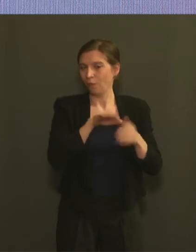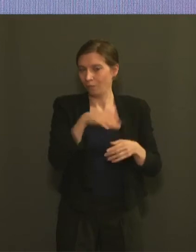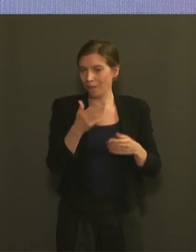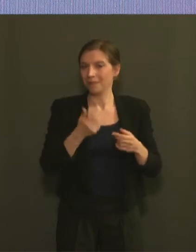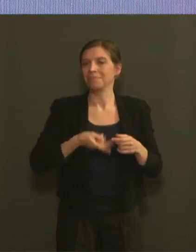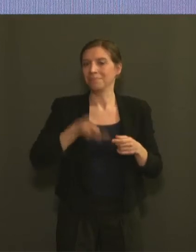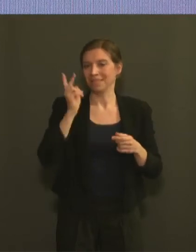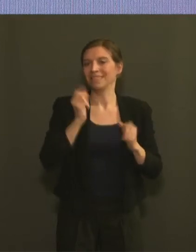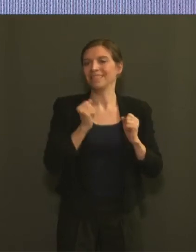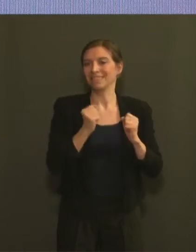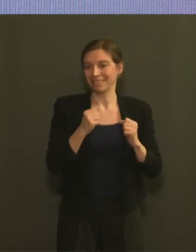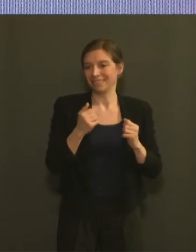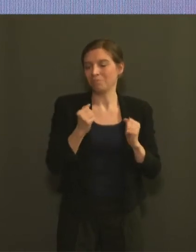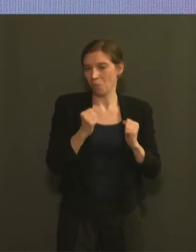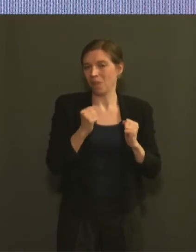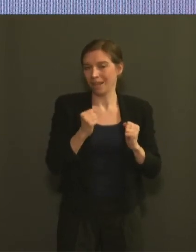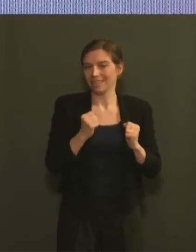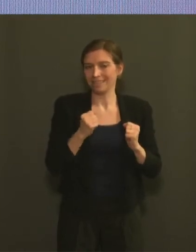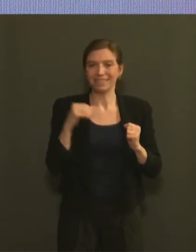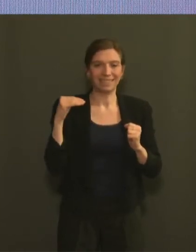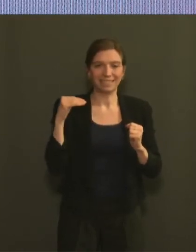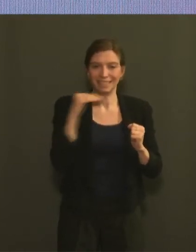gone baby